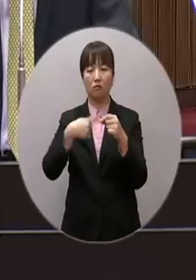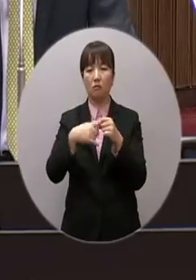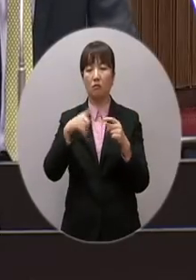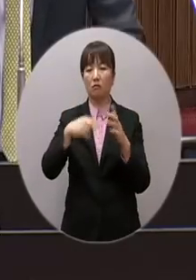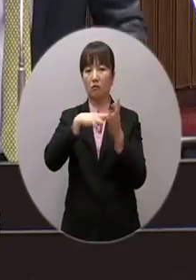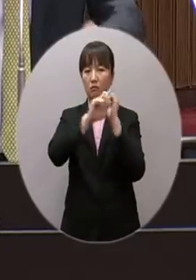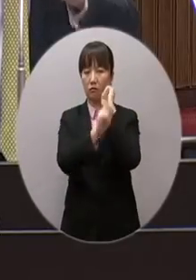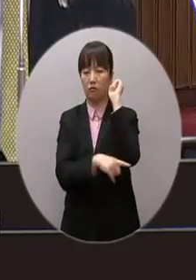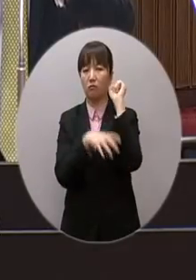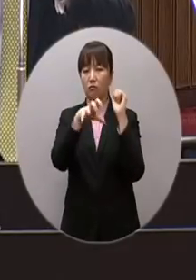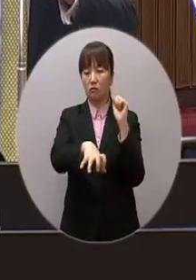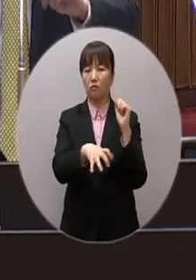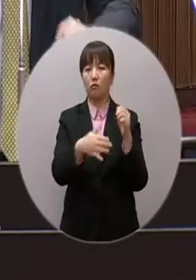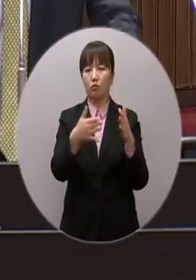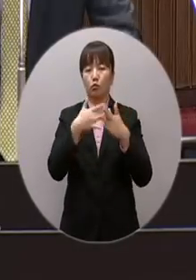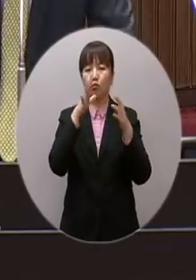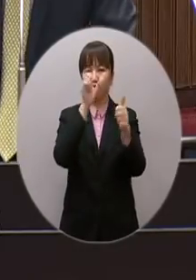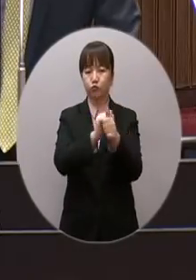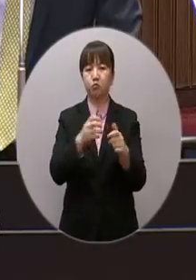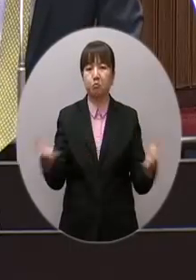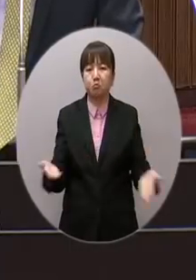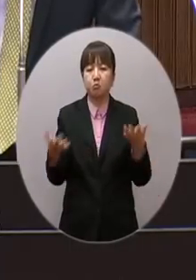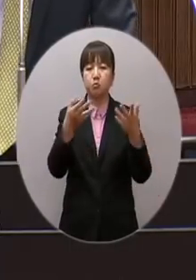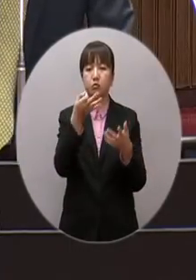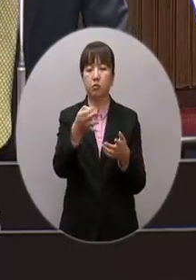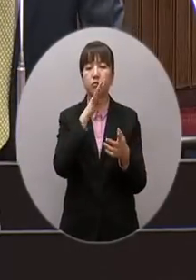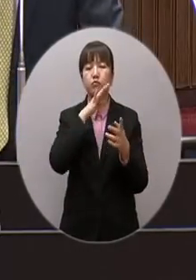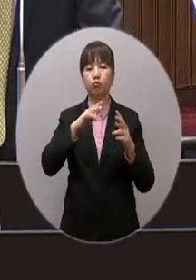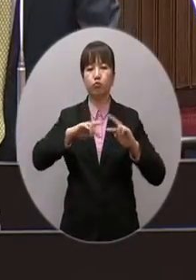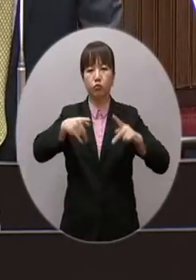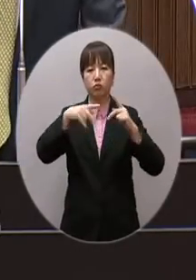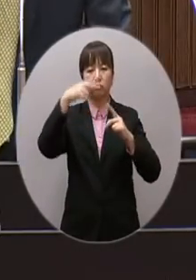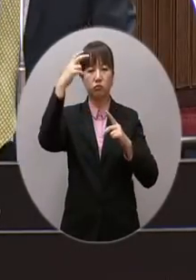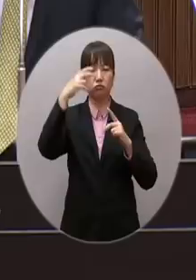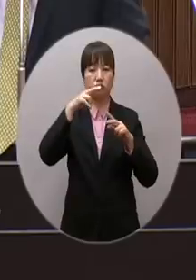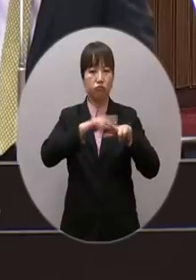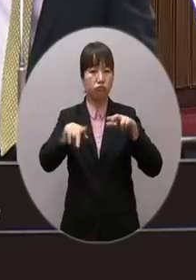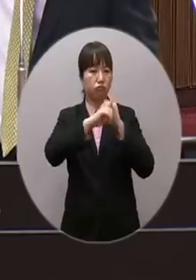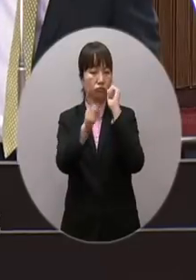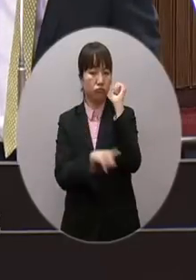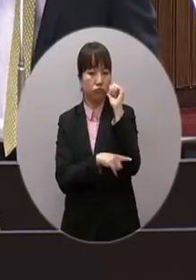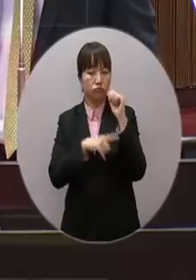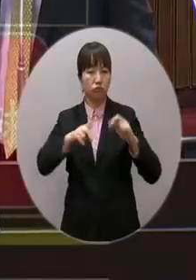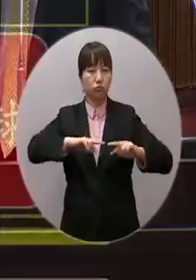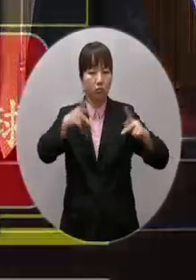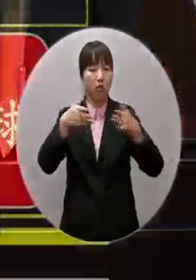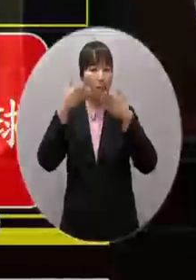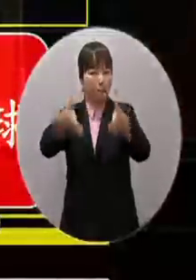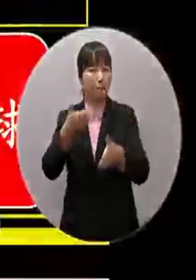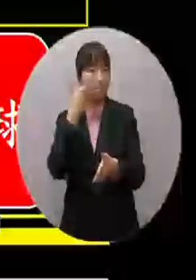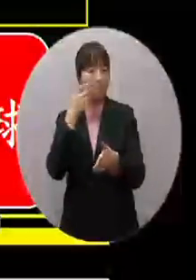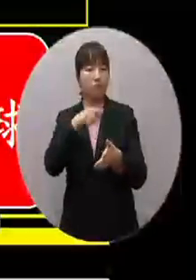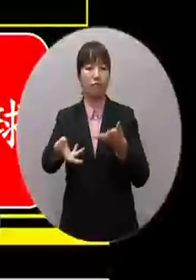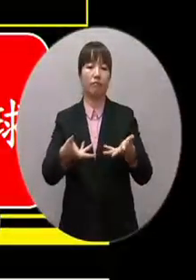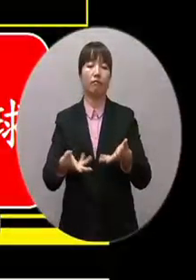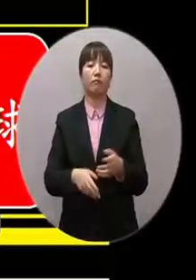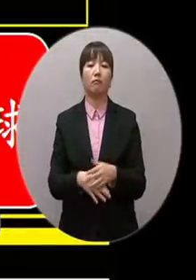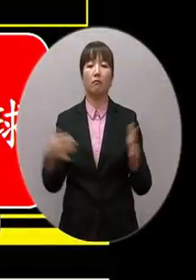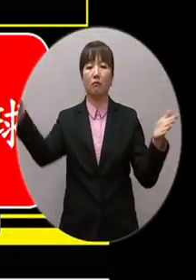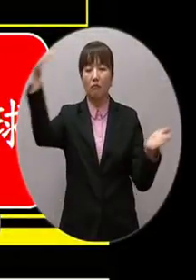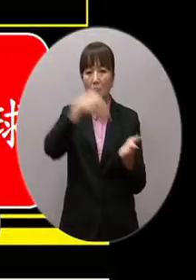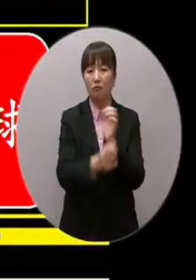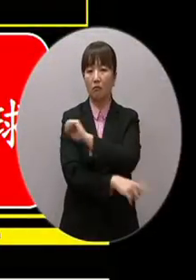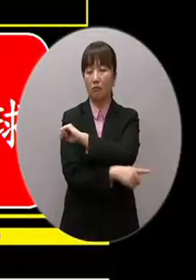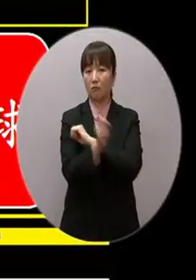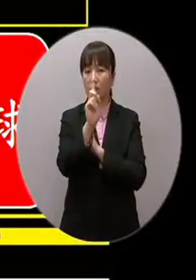们的立法院，为了抓菜虫，特别修正刑法，修正刑法就是要处理这个事情。结果